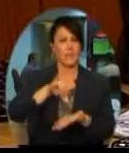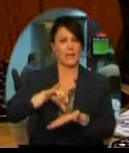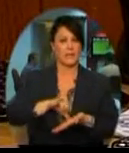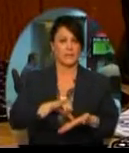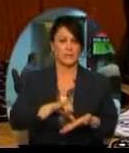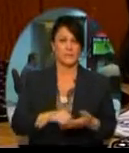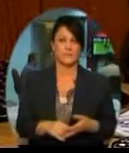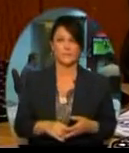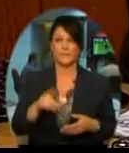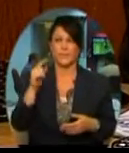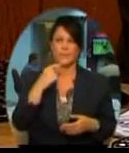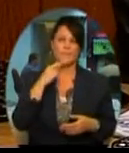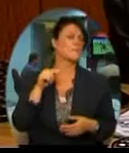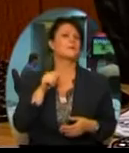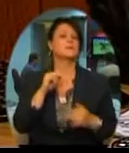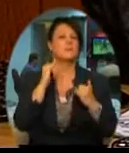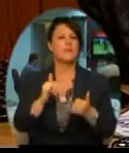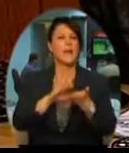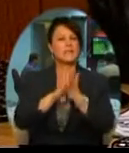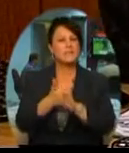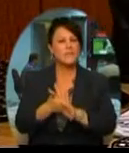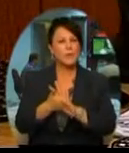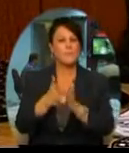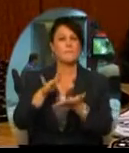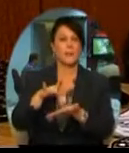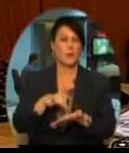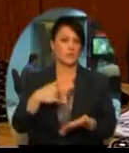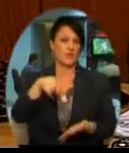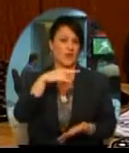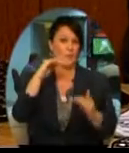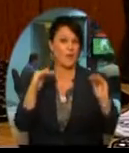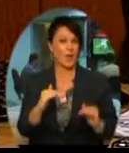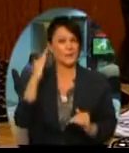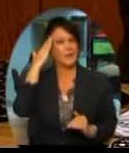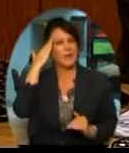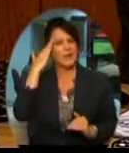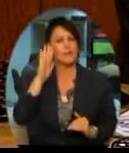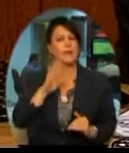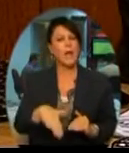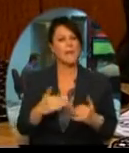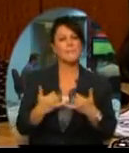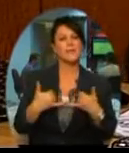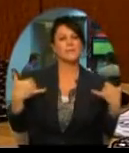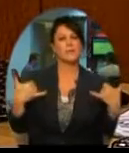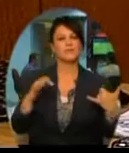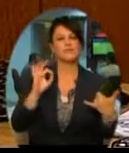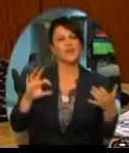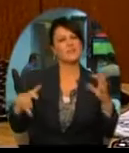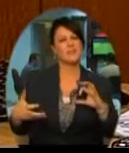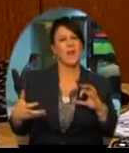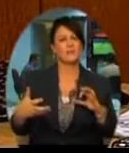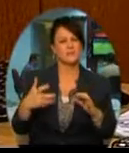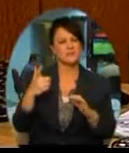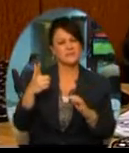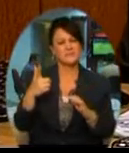מביא לצפיפות במקומות שאנחנו אולי פחות מכירים, גם התפתחות של סלאמס בתנאים בלתי